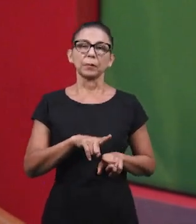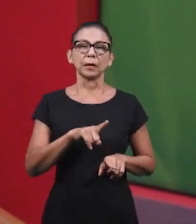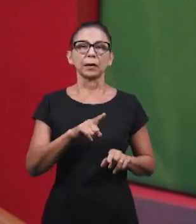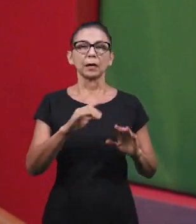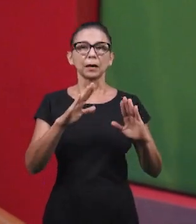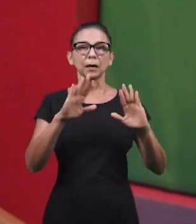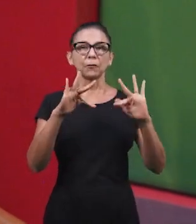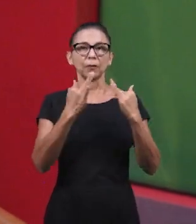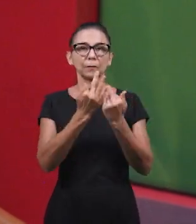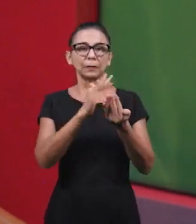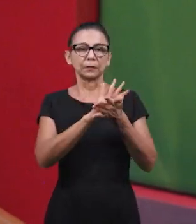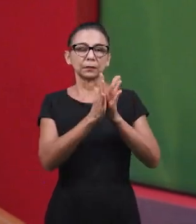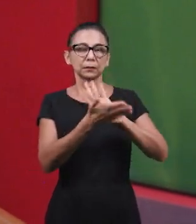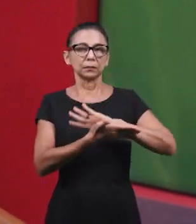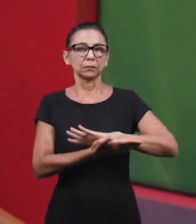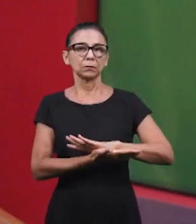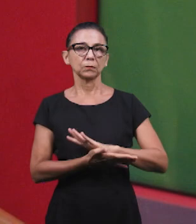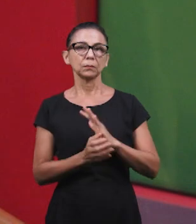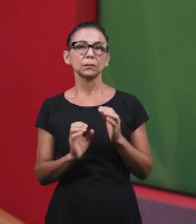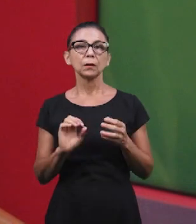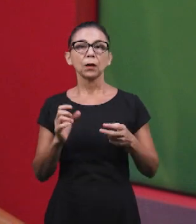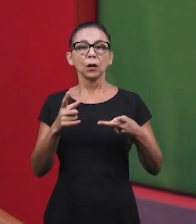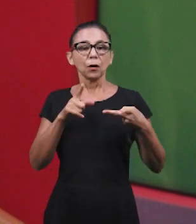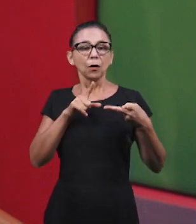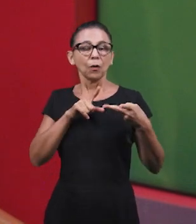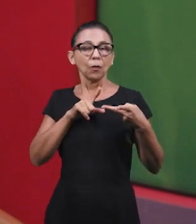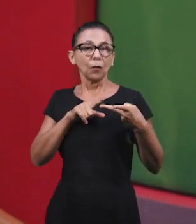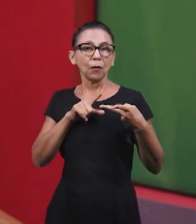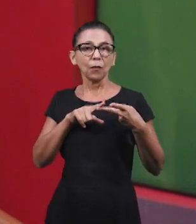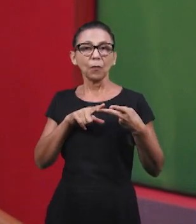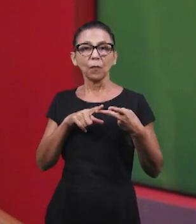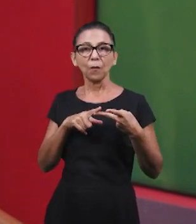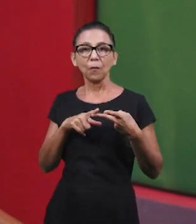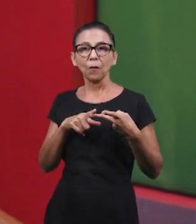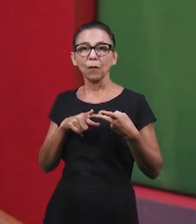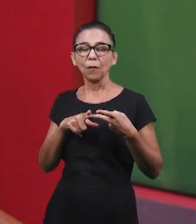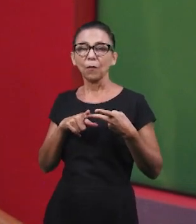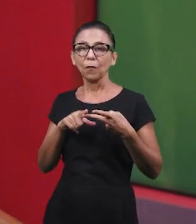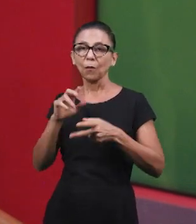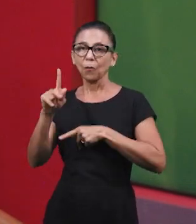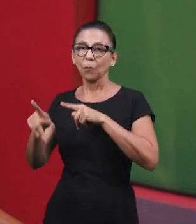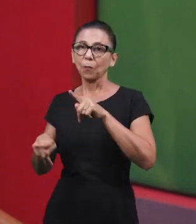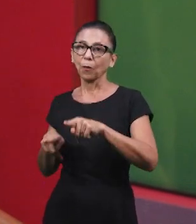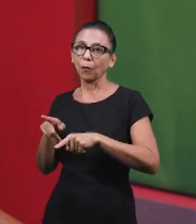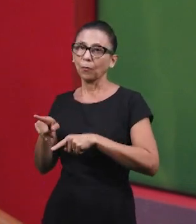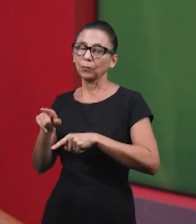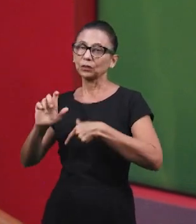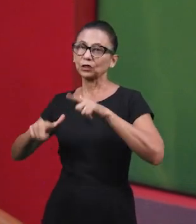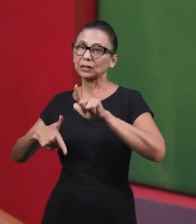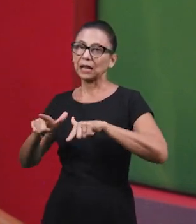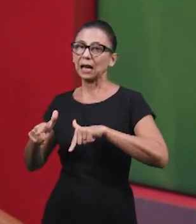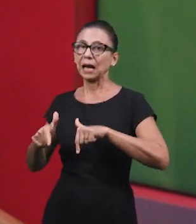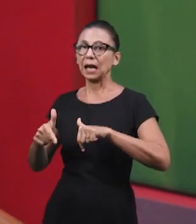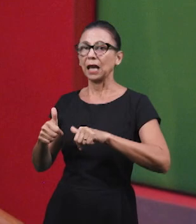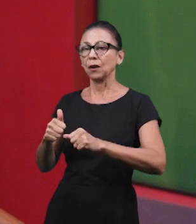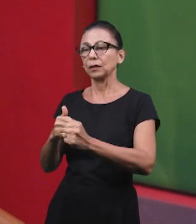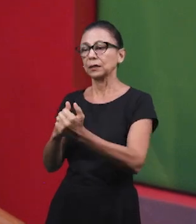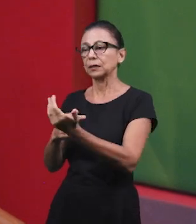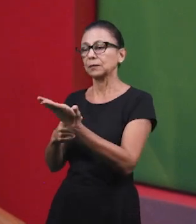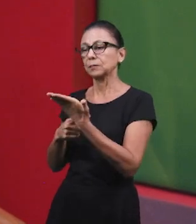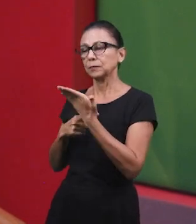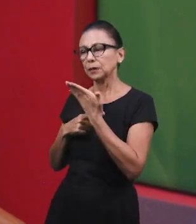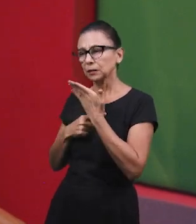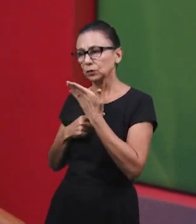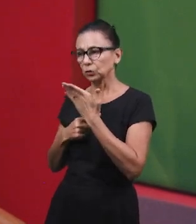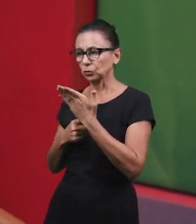s'approcher de ce peuple. Il dit, épargnez-moi. Donc, elle s'est mise même indigne, sans le mérite